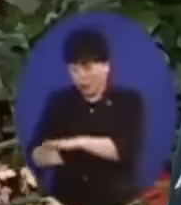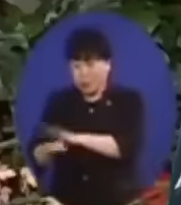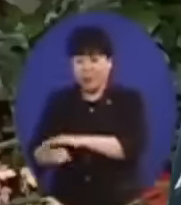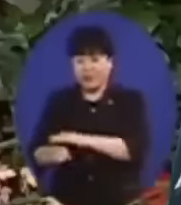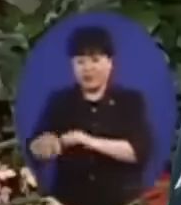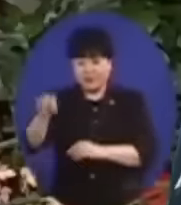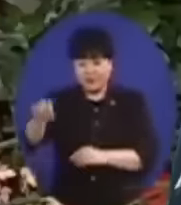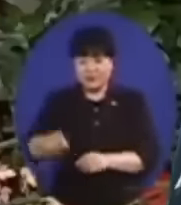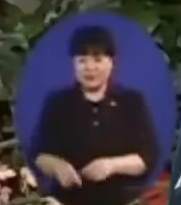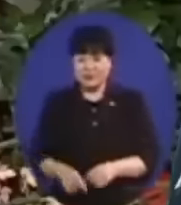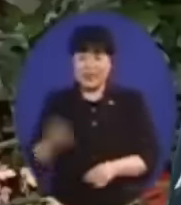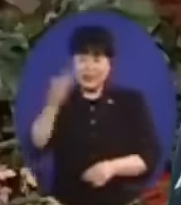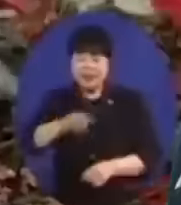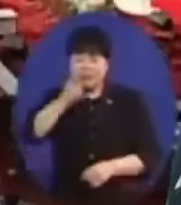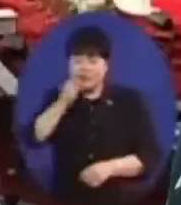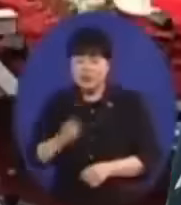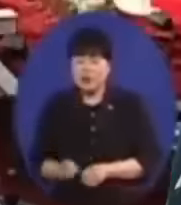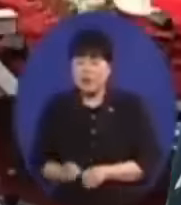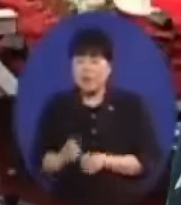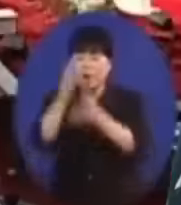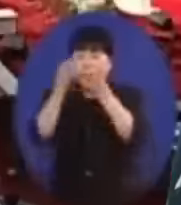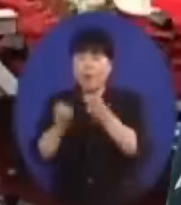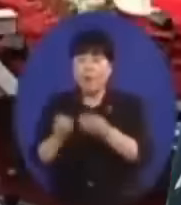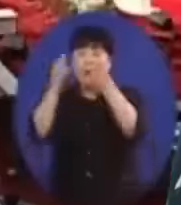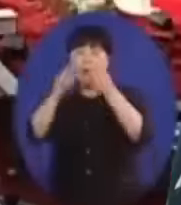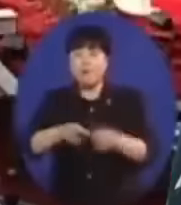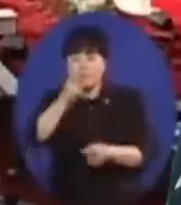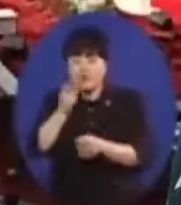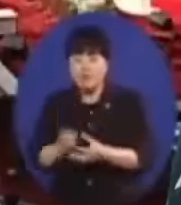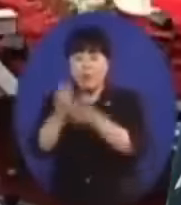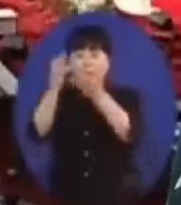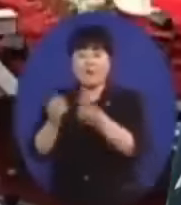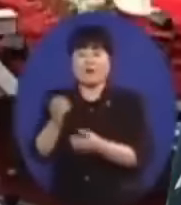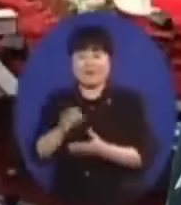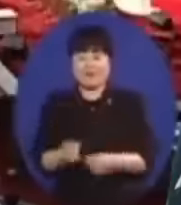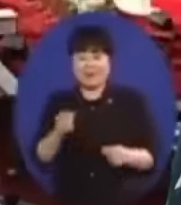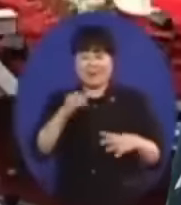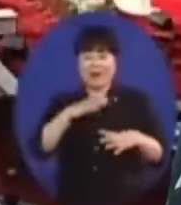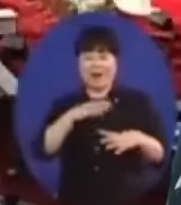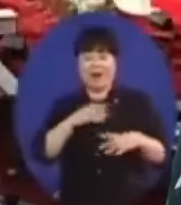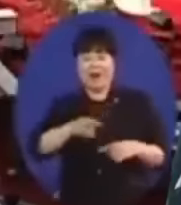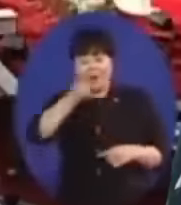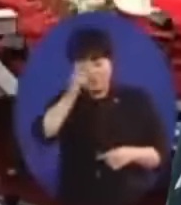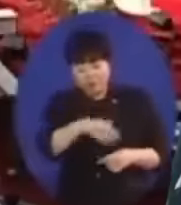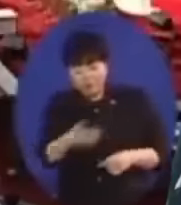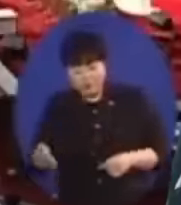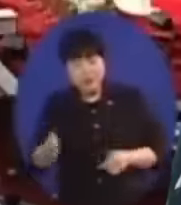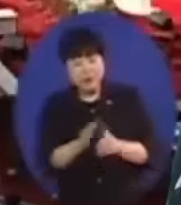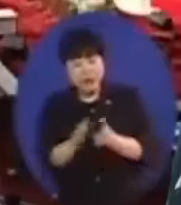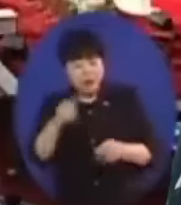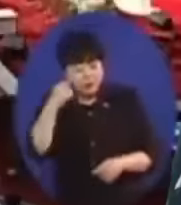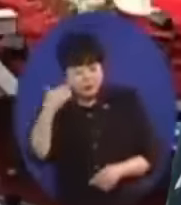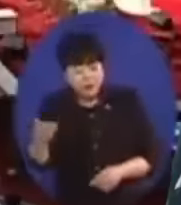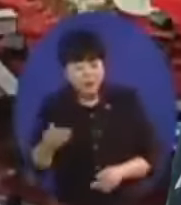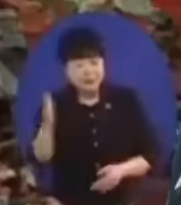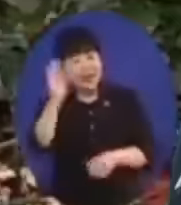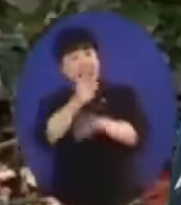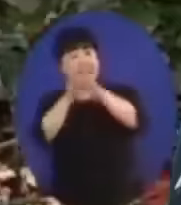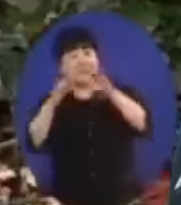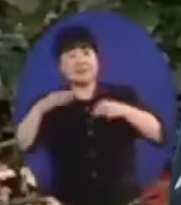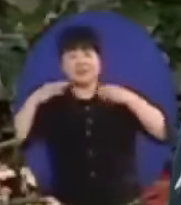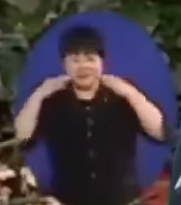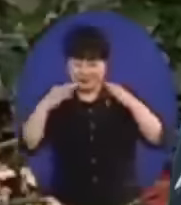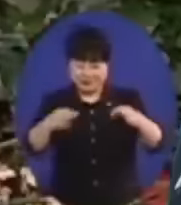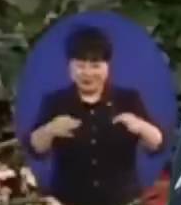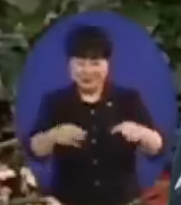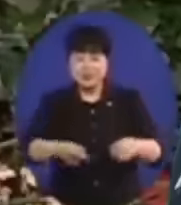한 곳에서 맑은 물이 폭포처럼 쏟아져 나오는 것입니다. 저는 놀라서 이 물이 어디서 나오는 것이냐 물으니까 하늘에서 음성이